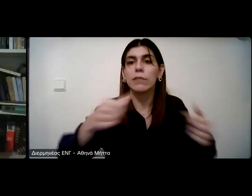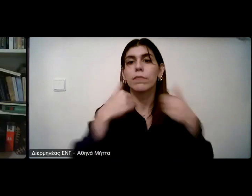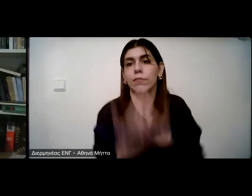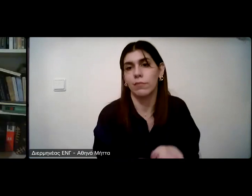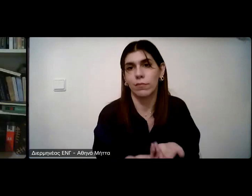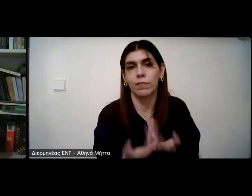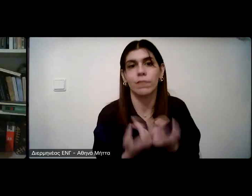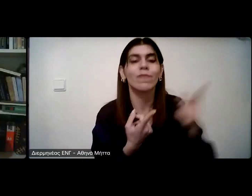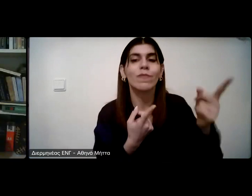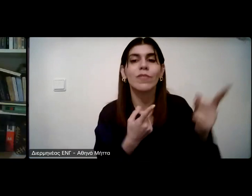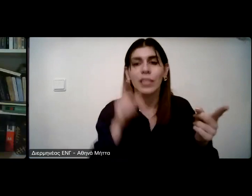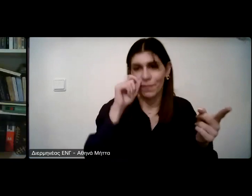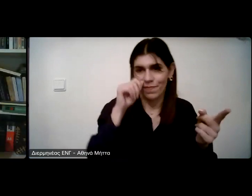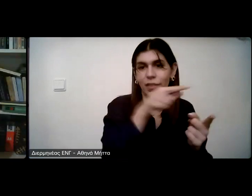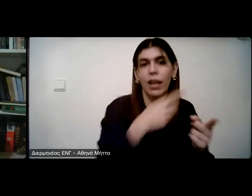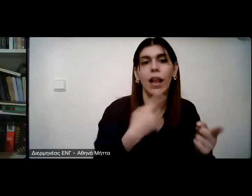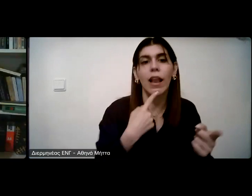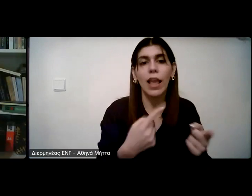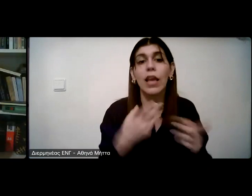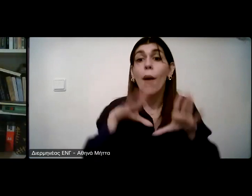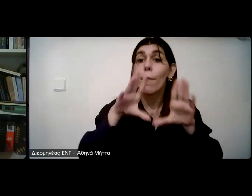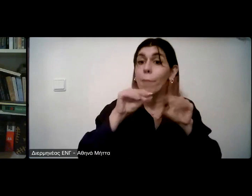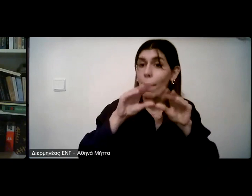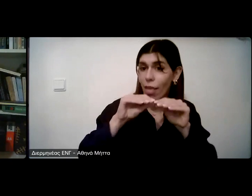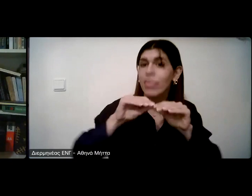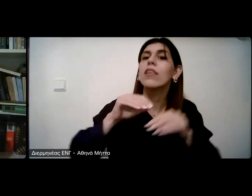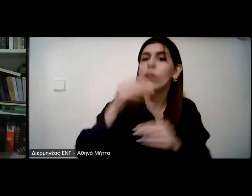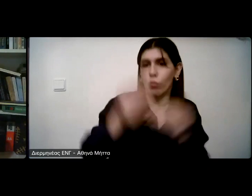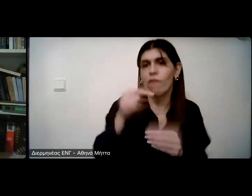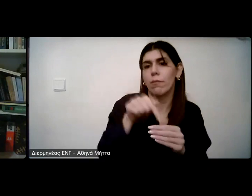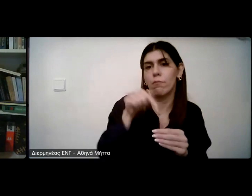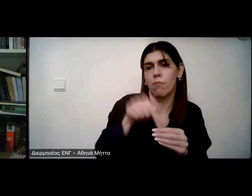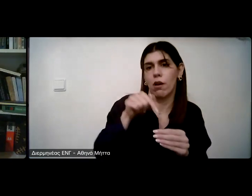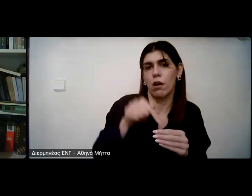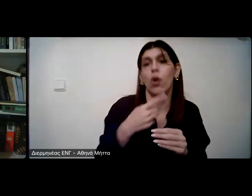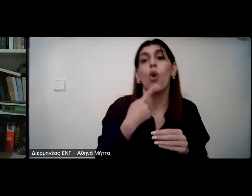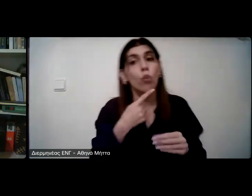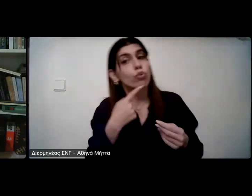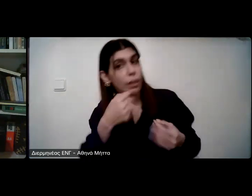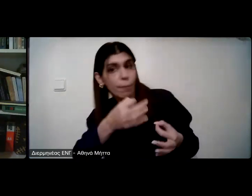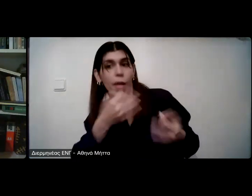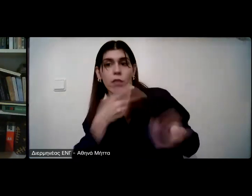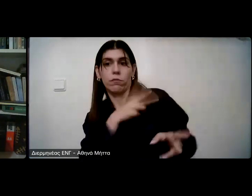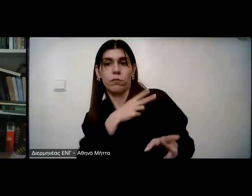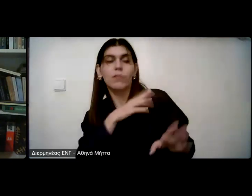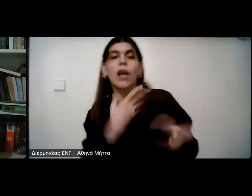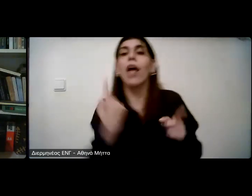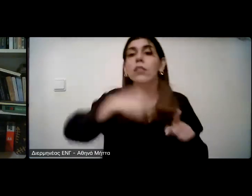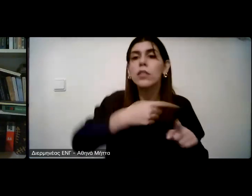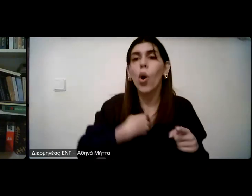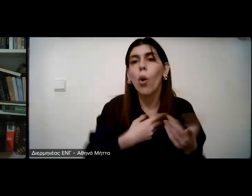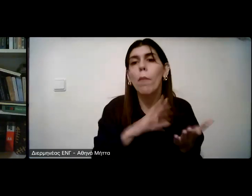παπάκι. Το παπάκι είναι επίσης προβληματικό, πέρα από όλους τους λόγους που εξετάσατε, και γιατί όταν διαβάζουμε ένα κείμενο, π.χ. εδώ πέρα